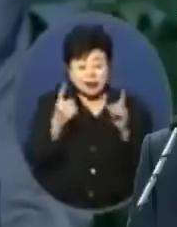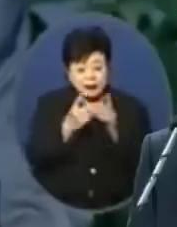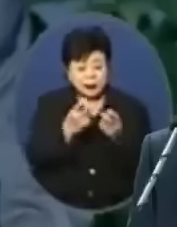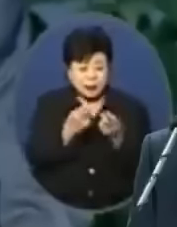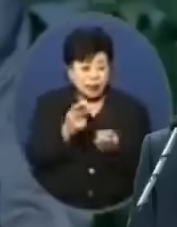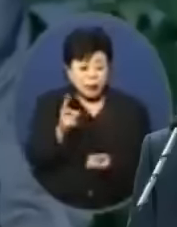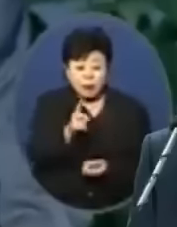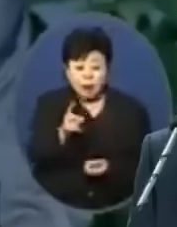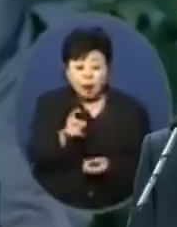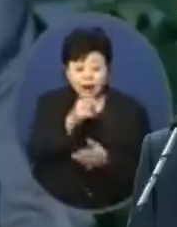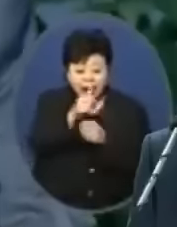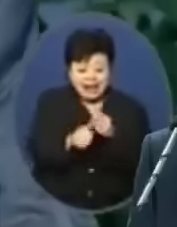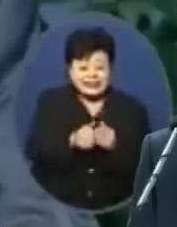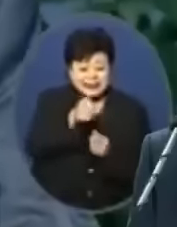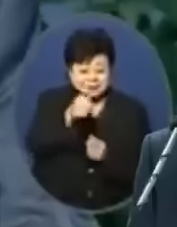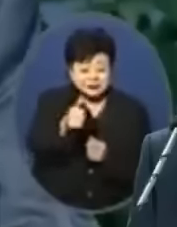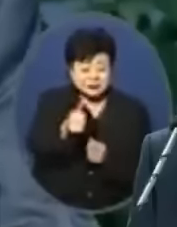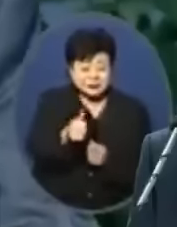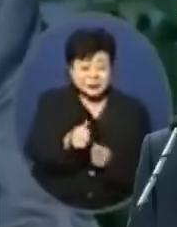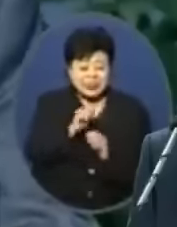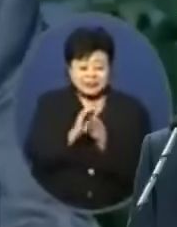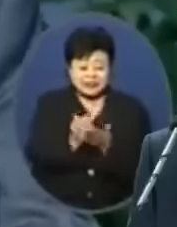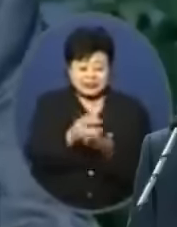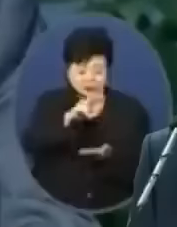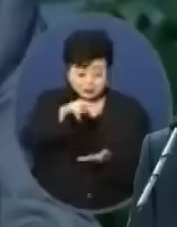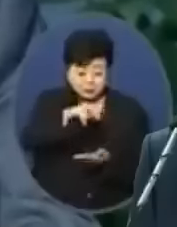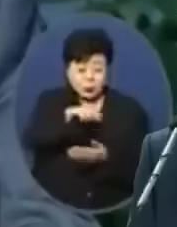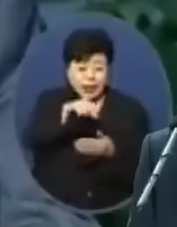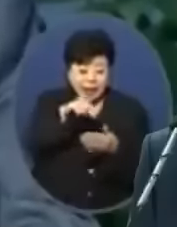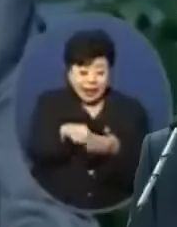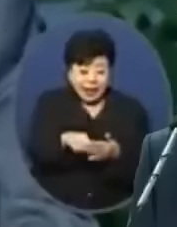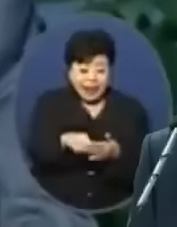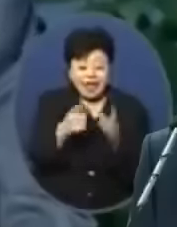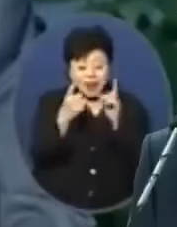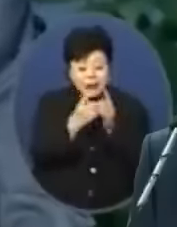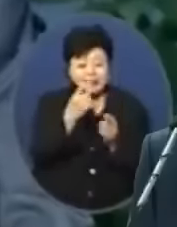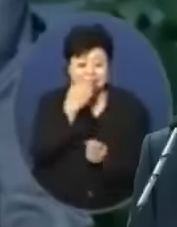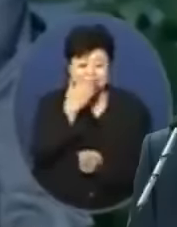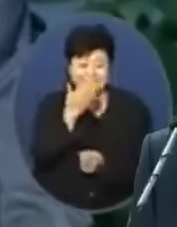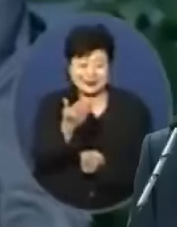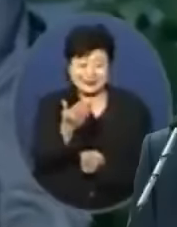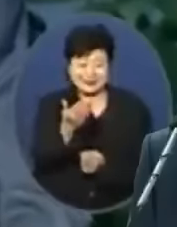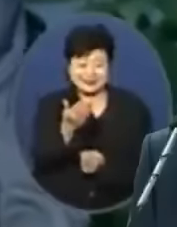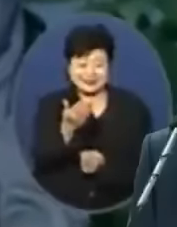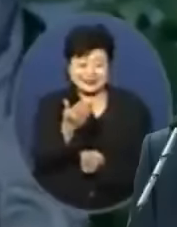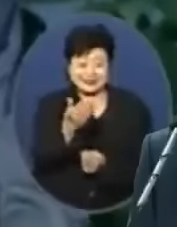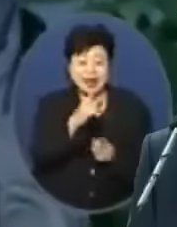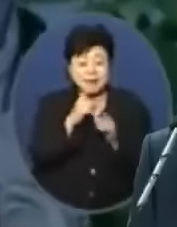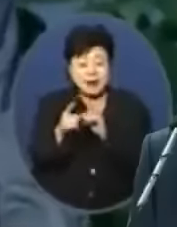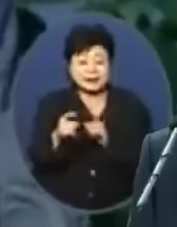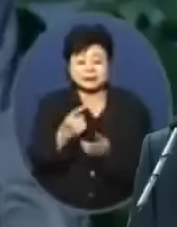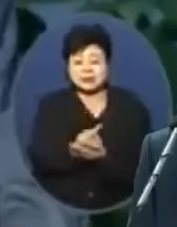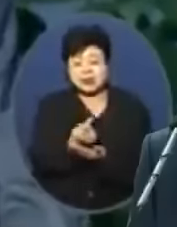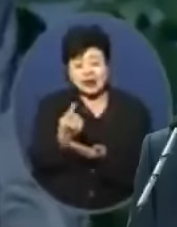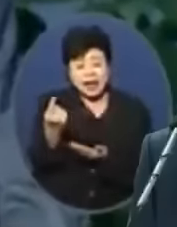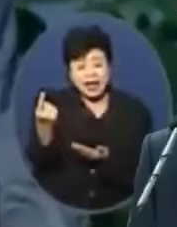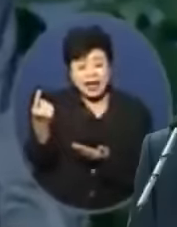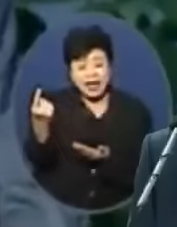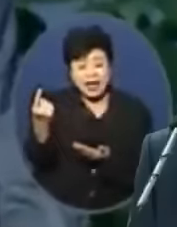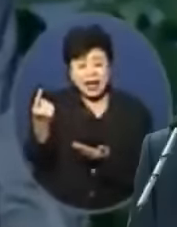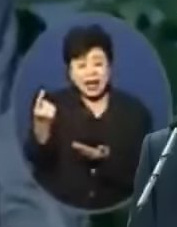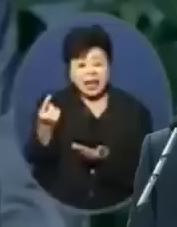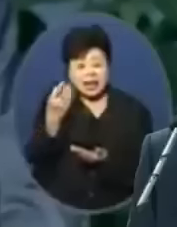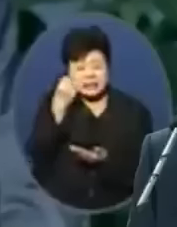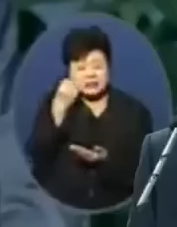있느냐? 하나님은 성경 말씀 속에 만날 수가 있는 것입니다. 말씀을 떠나서